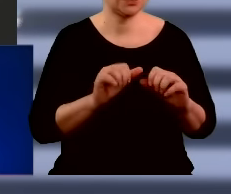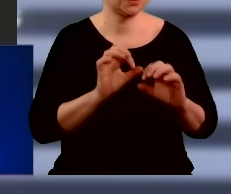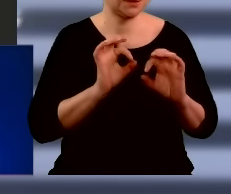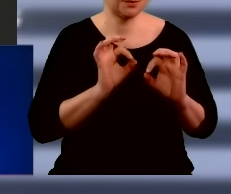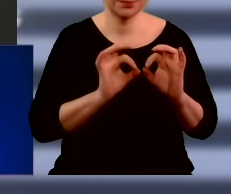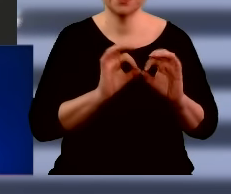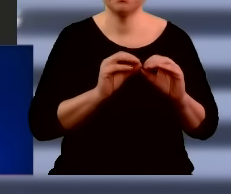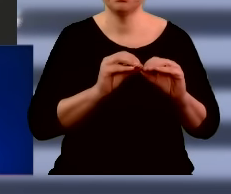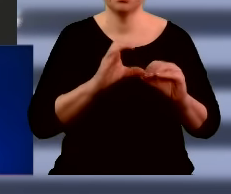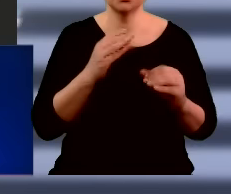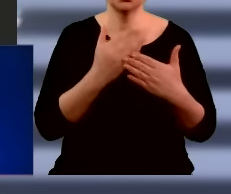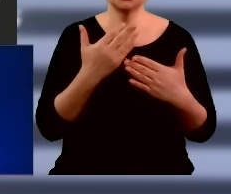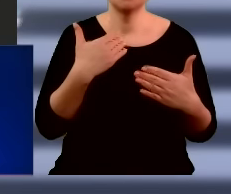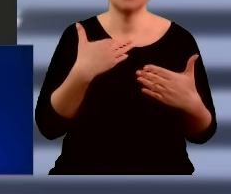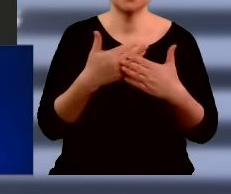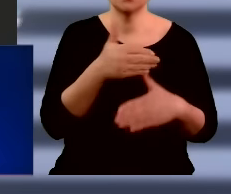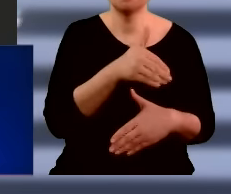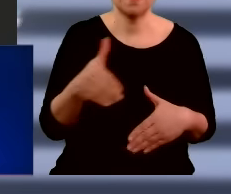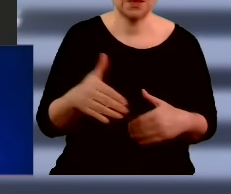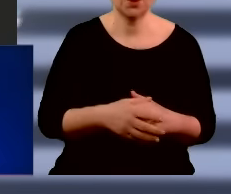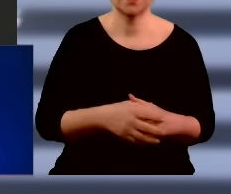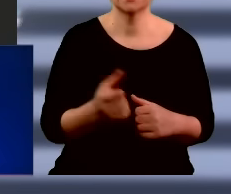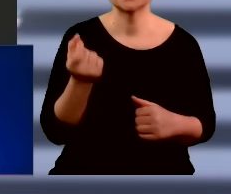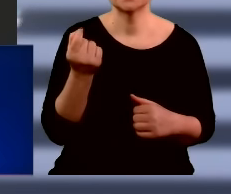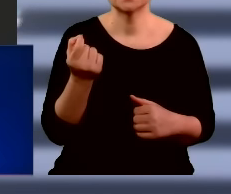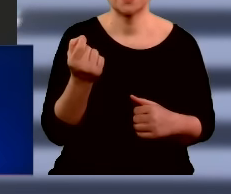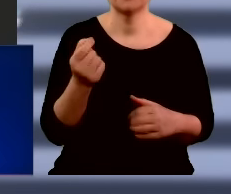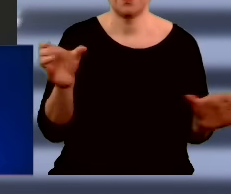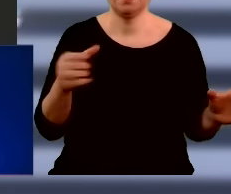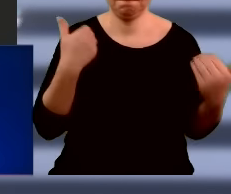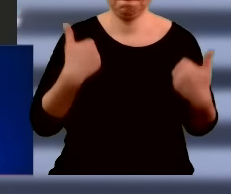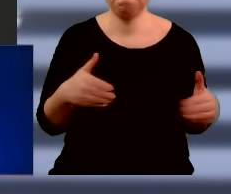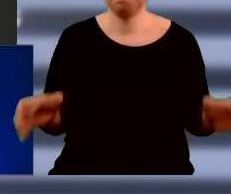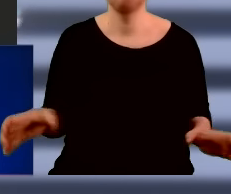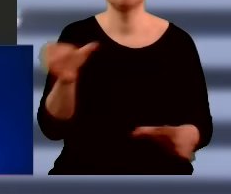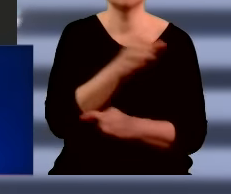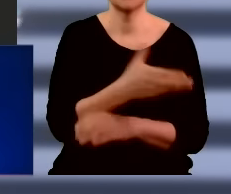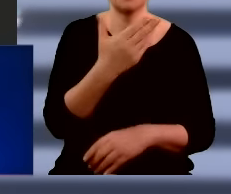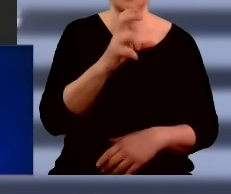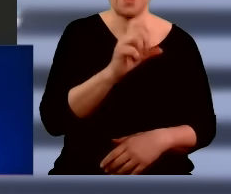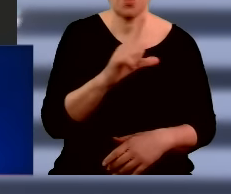Zbliża się już do miliona. Za chwilę moje miejsce w studiu zajmie Michał